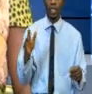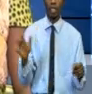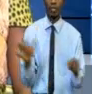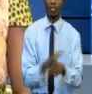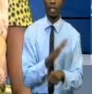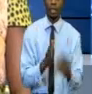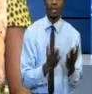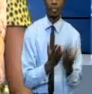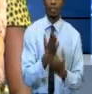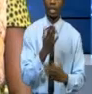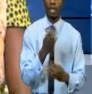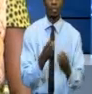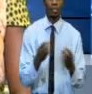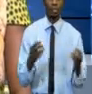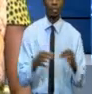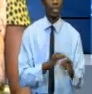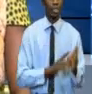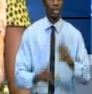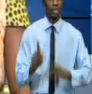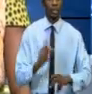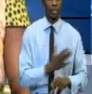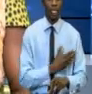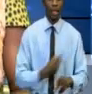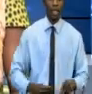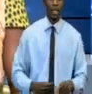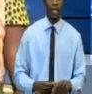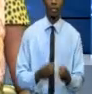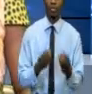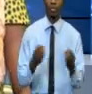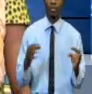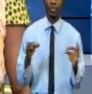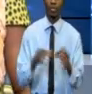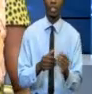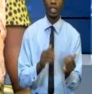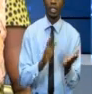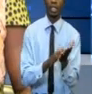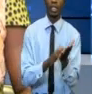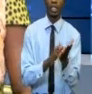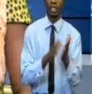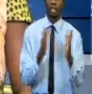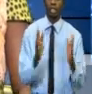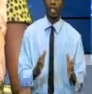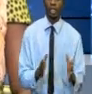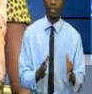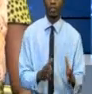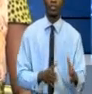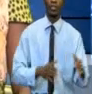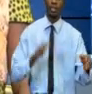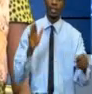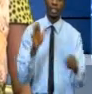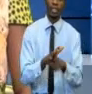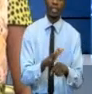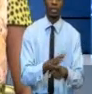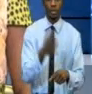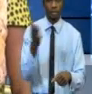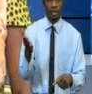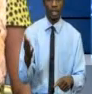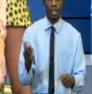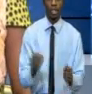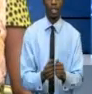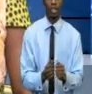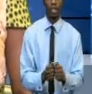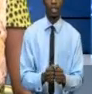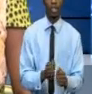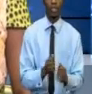l'école buissonnière et passent un bon temps dans cet espace qui n'est pas du tout contrôlé et où tout peut arriver. C'est un constat de Rachel